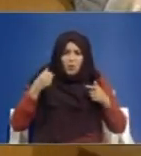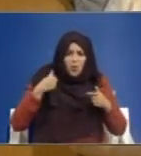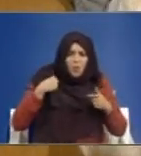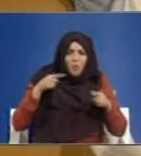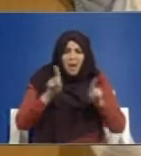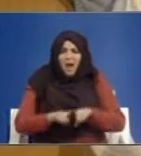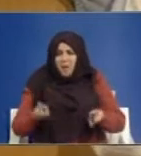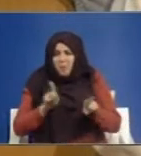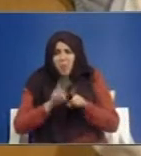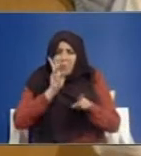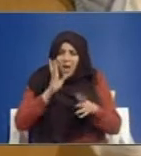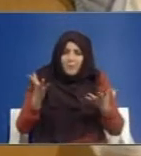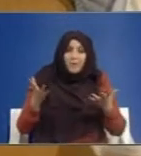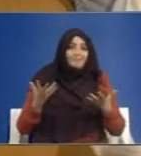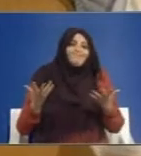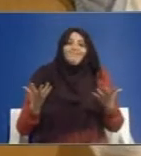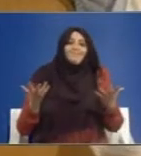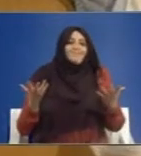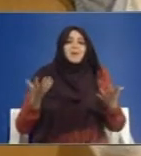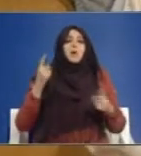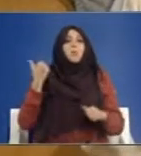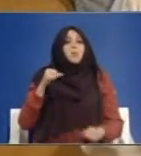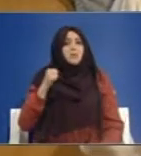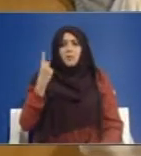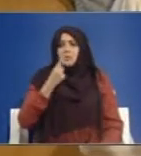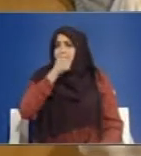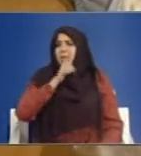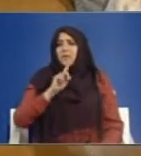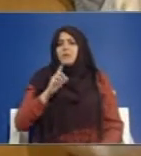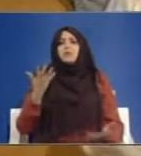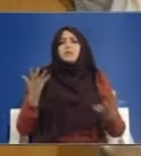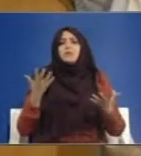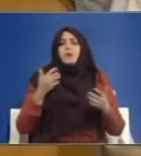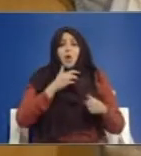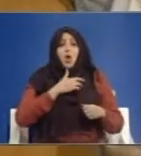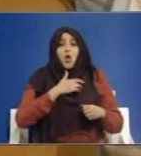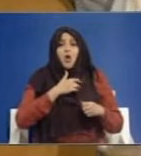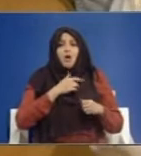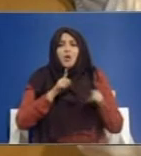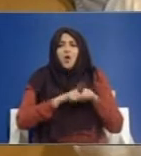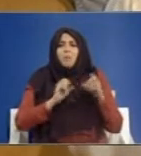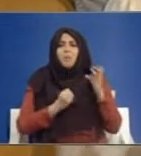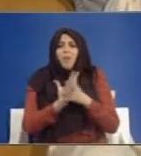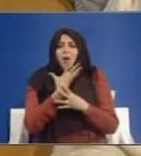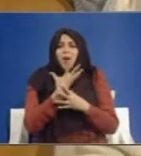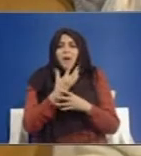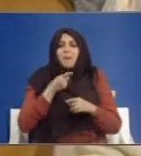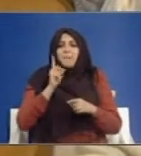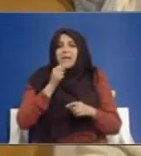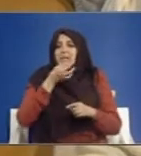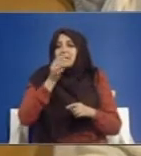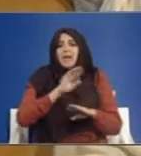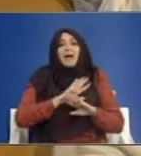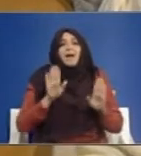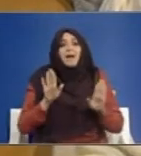وكذا. أيوة. الإنسان يمكن أن لا يصبر بأن مثلا هو في قلبه راه محروق ولكنه لا يقول